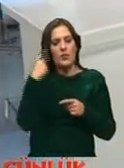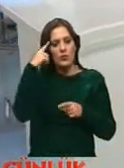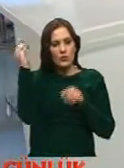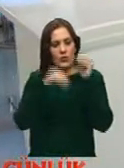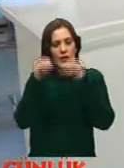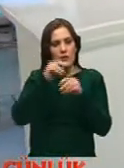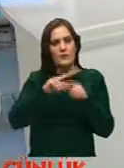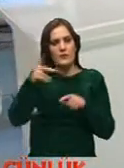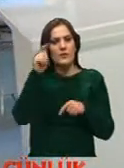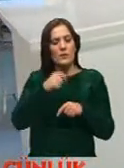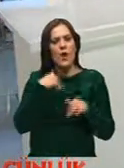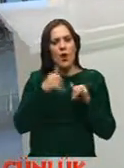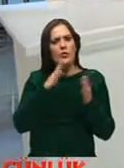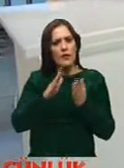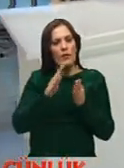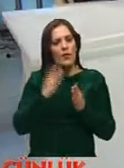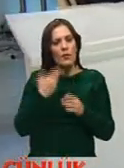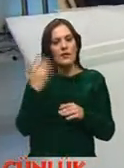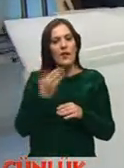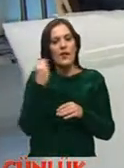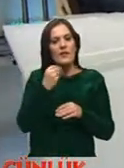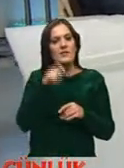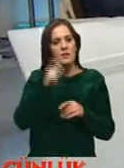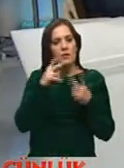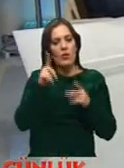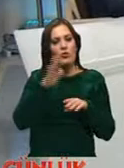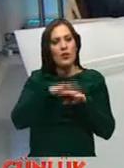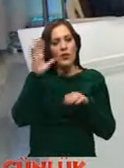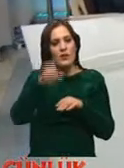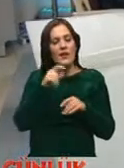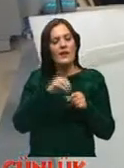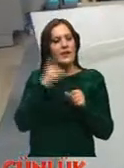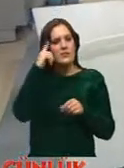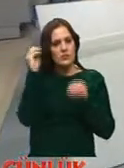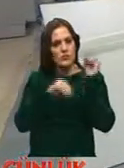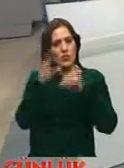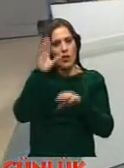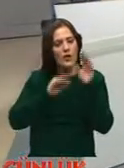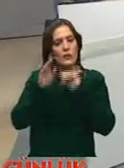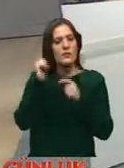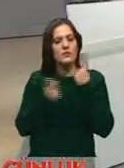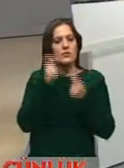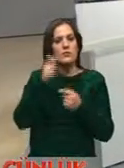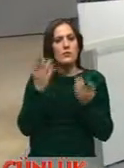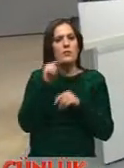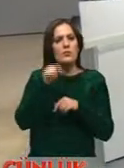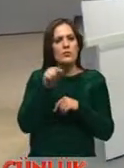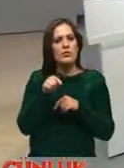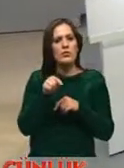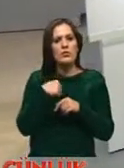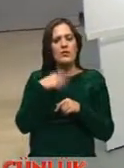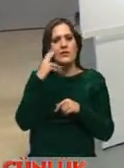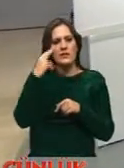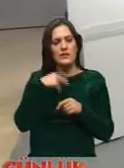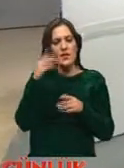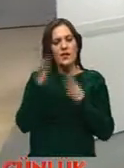üretim safhasına geçmiş. Ben bunun daha iyisini yapabilirim deyip ona dört elle sarılıp onu nasıl üretebileceğini öğrenmeye çalışmış. Peki bu şimdi bizim